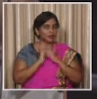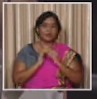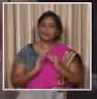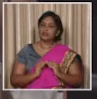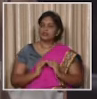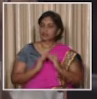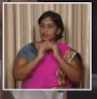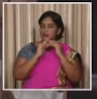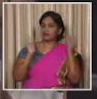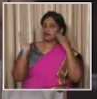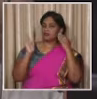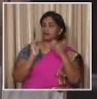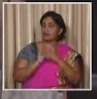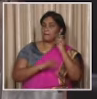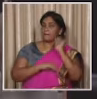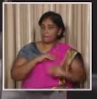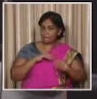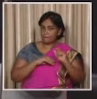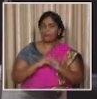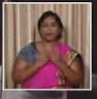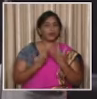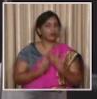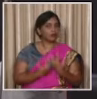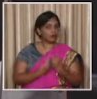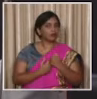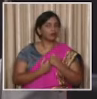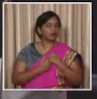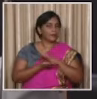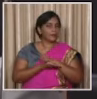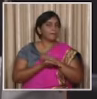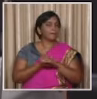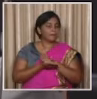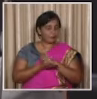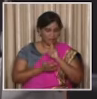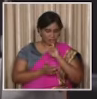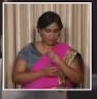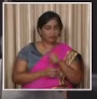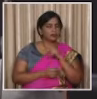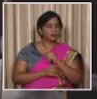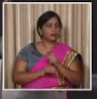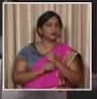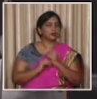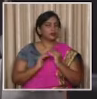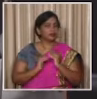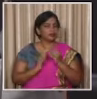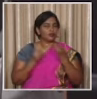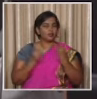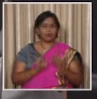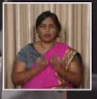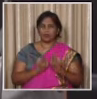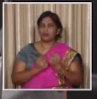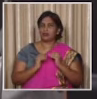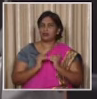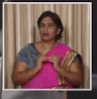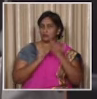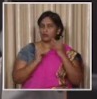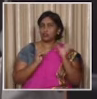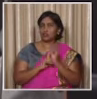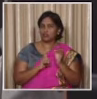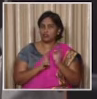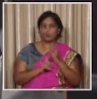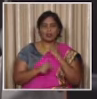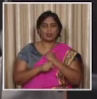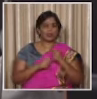සංවර්ධනයේ පිළිබඳ මෙම සැලසුම්වල අවශ්‍යතාව පැහැදිලි කරන්නකි. උන්‍ය සංවර්ධ රටක නිර්ධන පන්තියේ